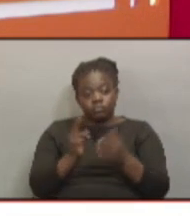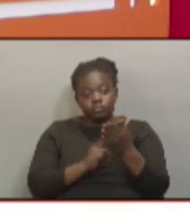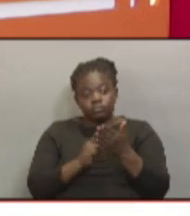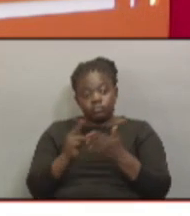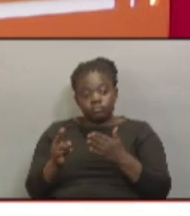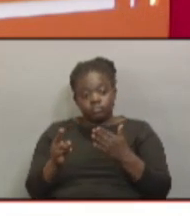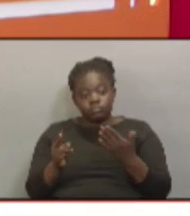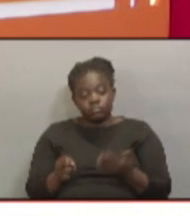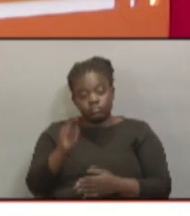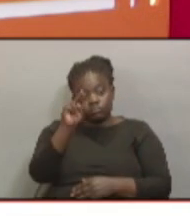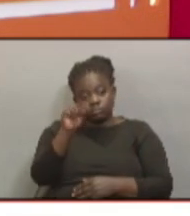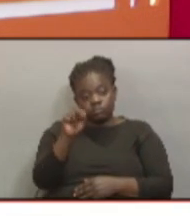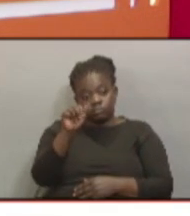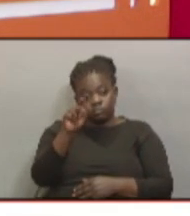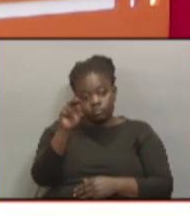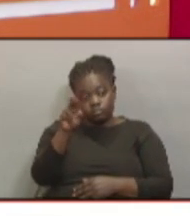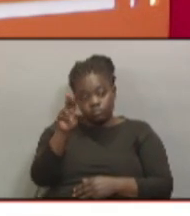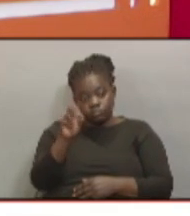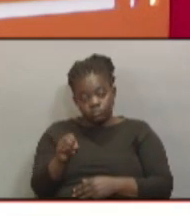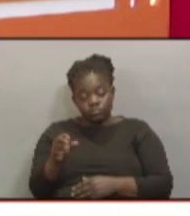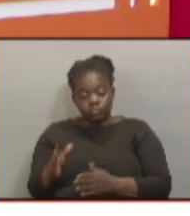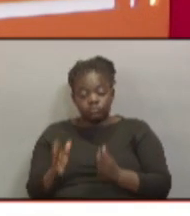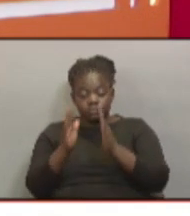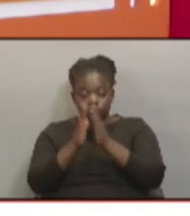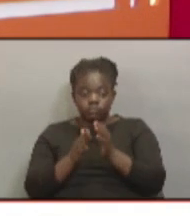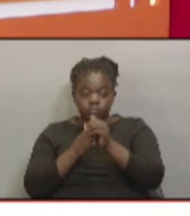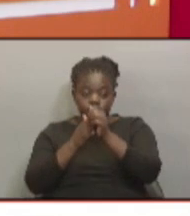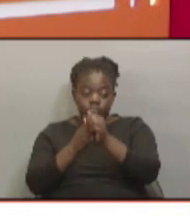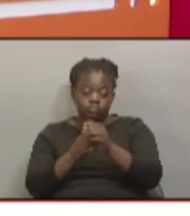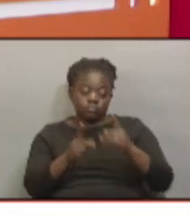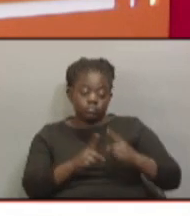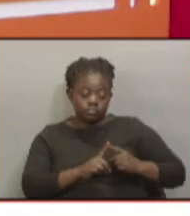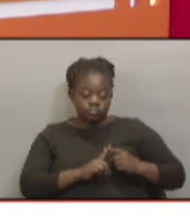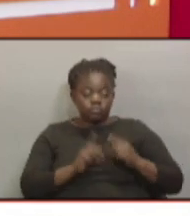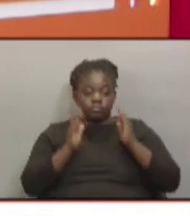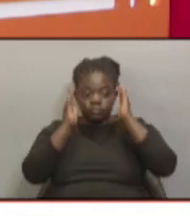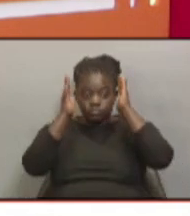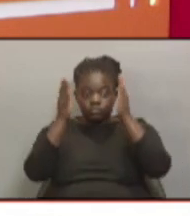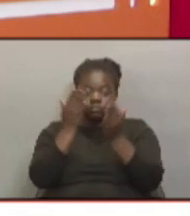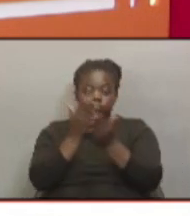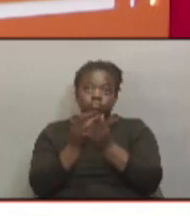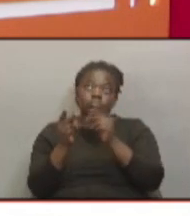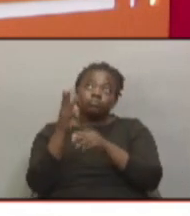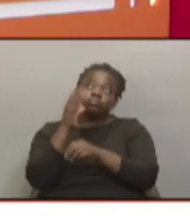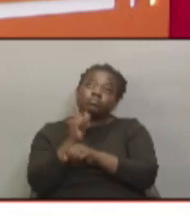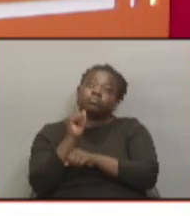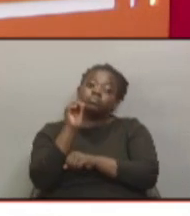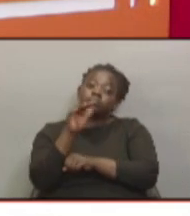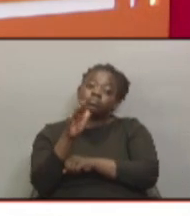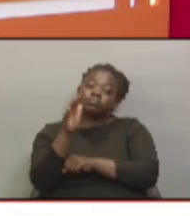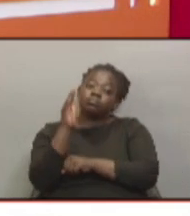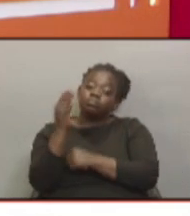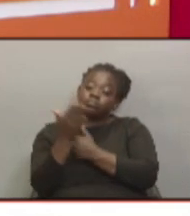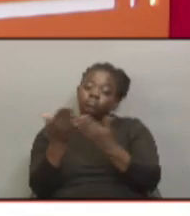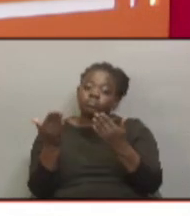e Nakasero. Okusaba kuno kulembeddwa omulabirizi w'ennamirembe Kityo Luwalira, asabye abantu okwekwasa ennyo Katonda mu